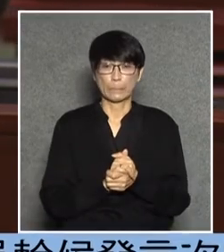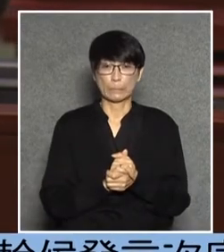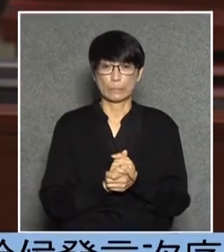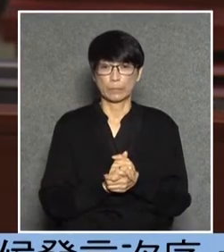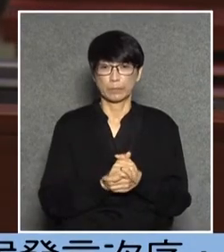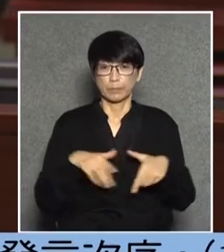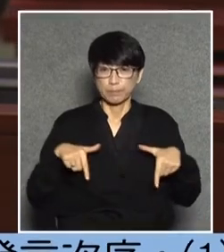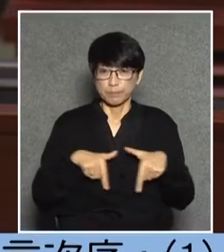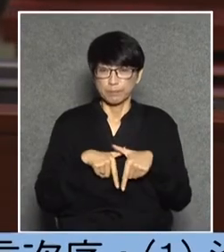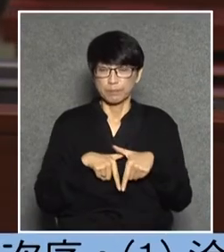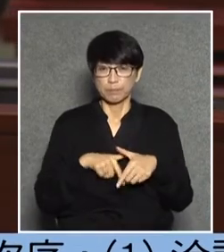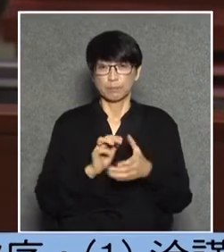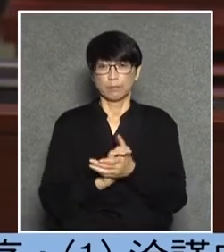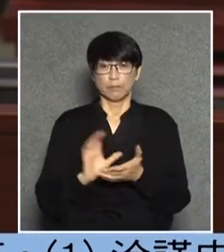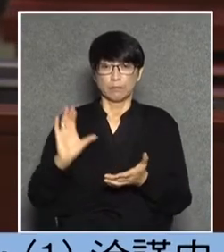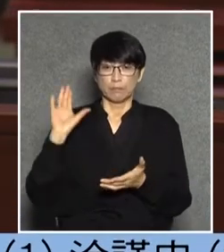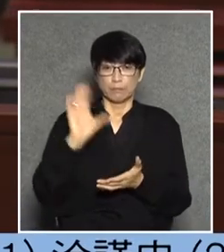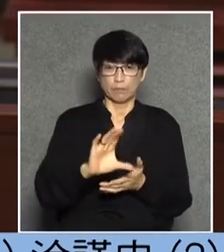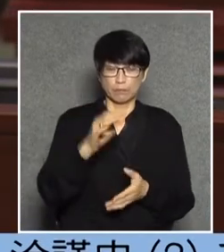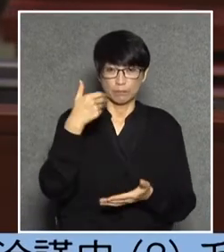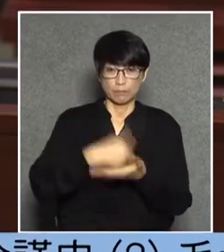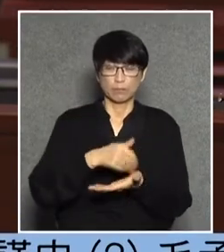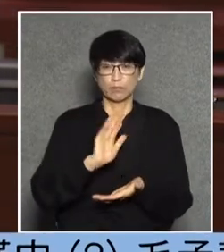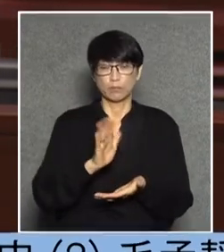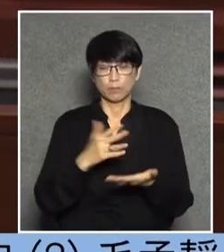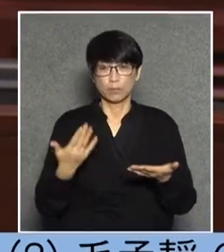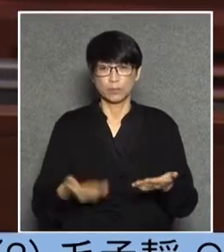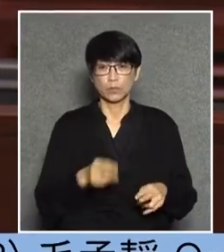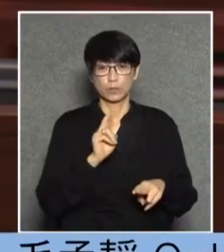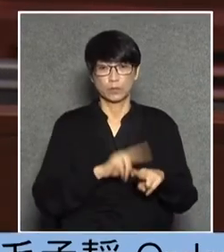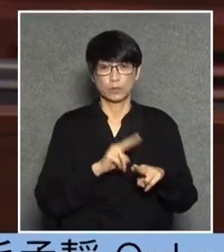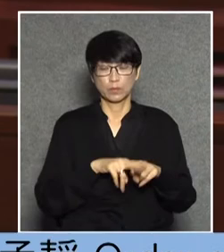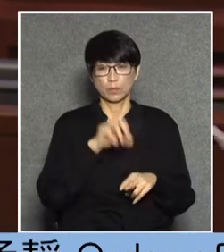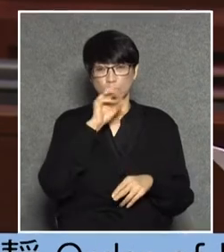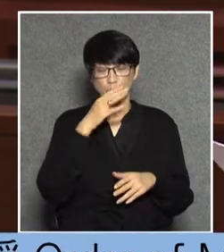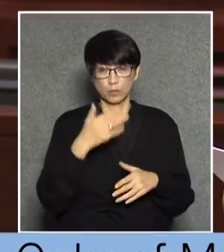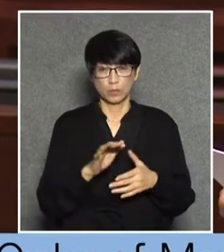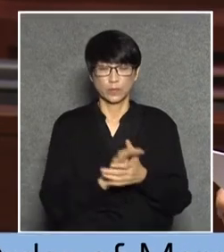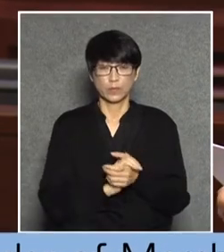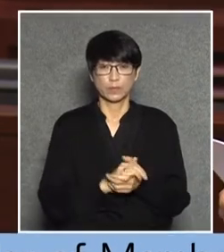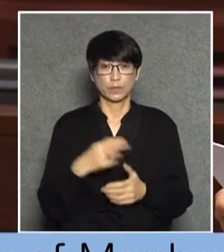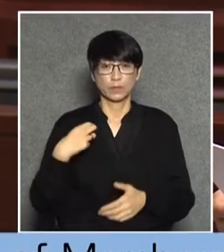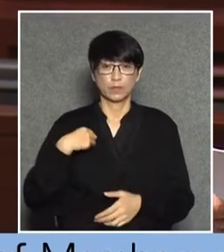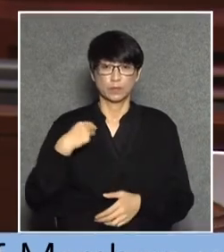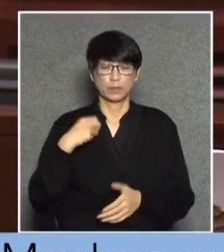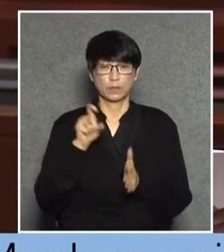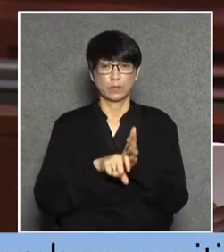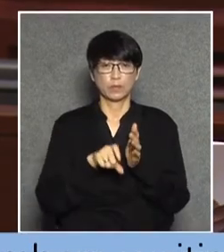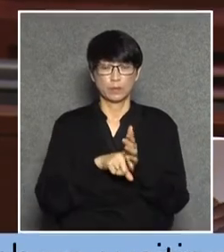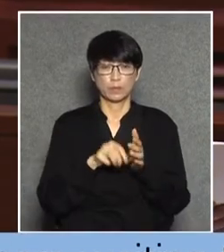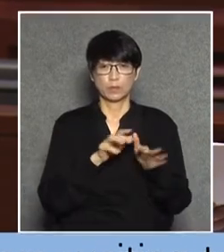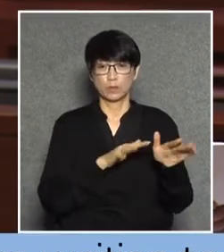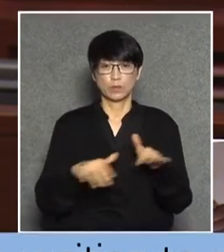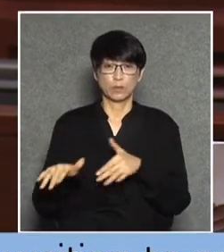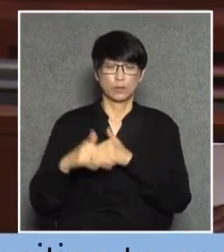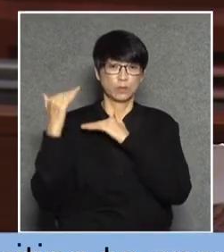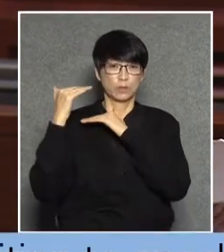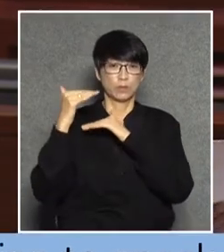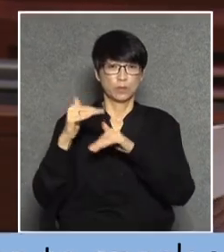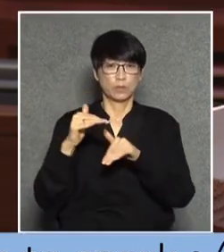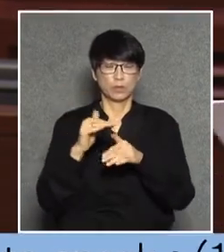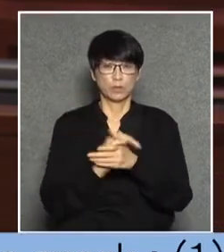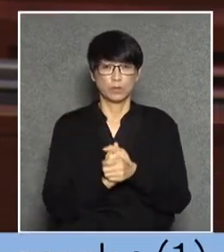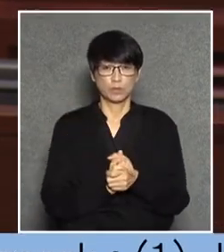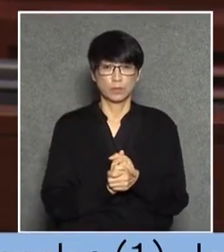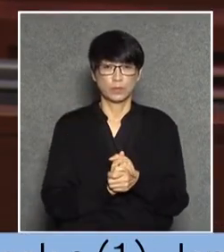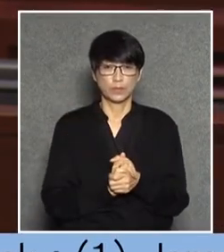嘅。好啦，而家有啦，有大陸啦，你即係我讀咗啦，中國銀行啊、海航啊、